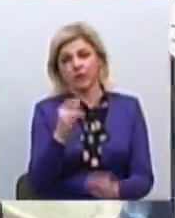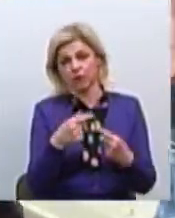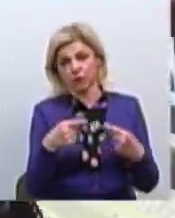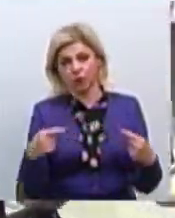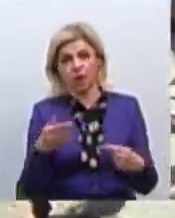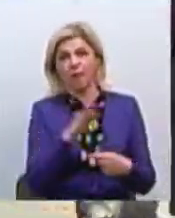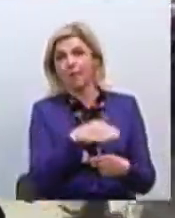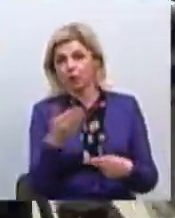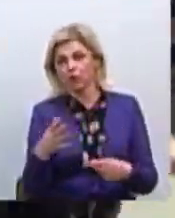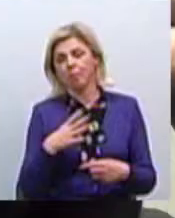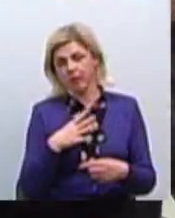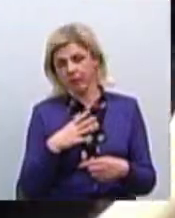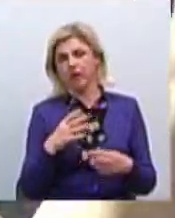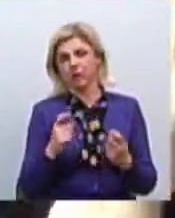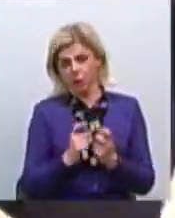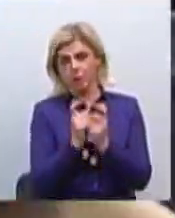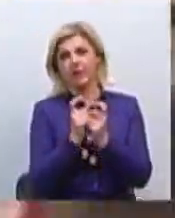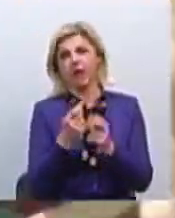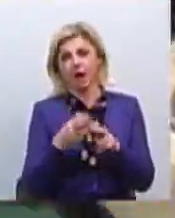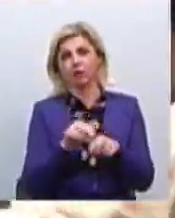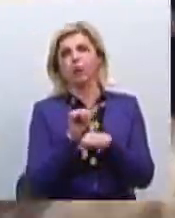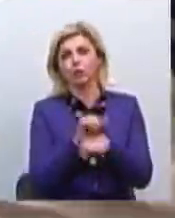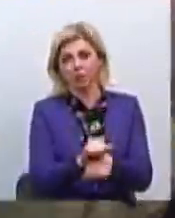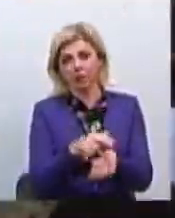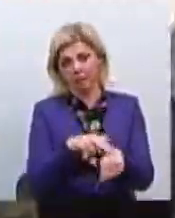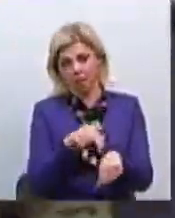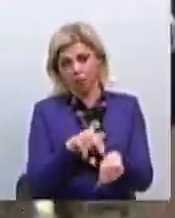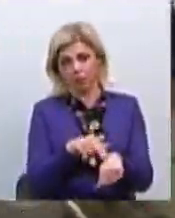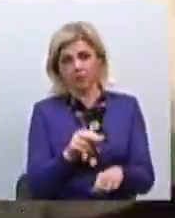учасниками акції виникали суперечки, які зупиняли правоохоронці.